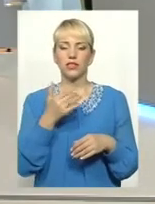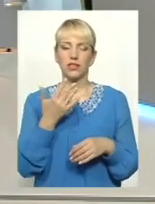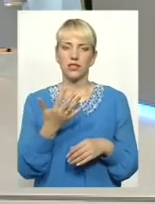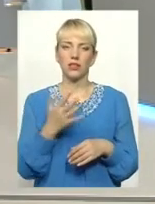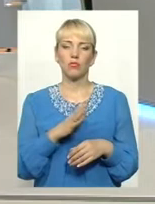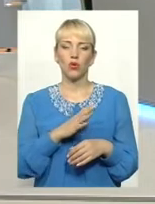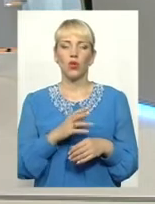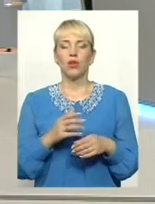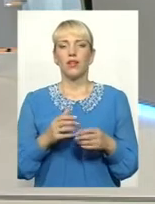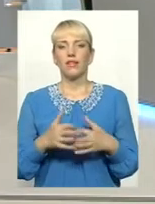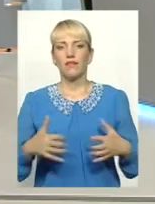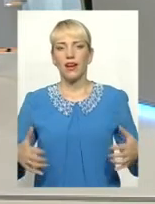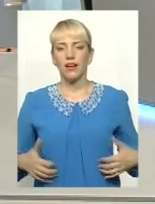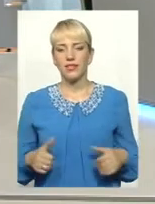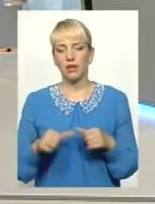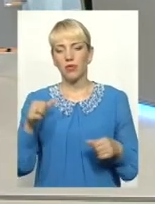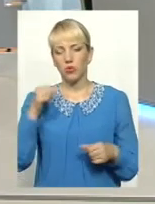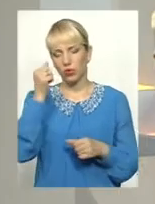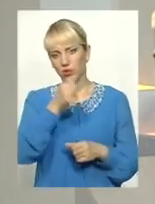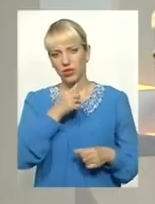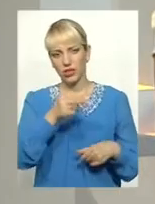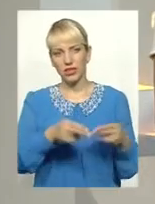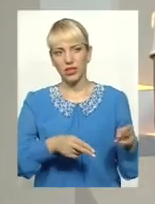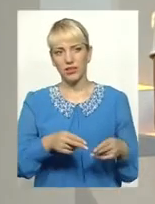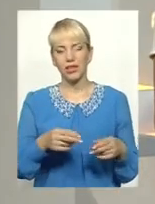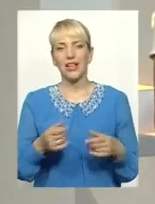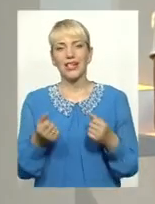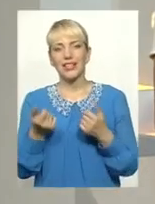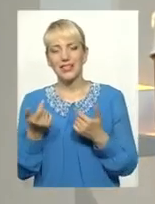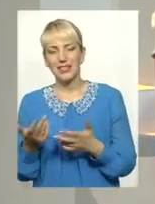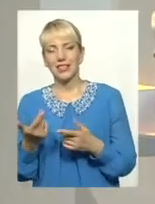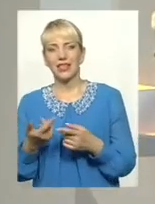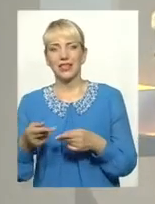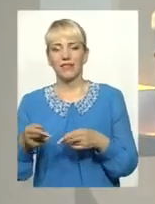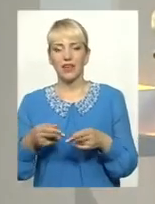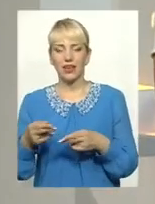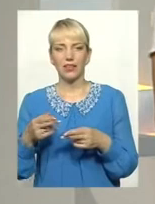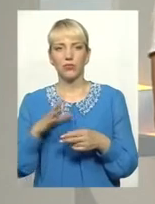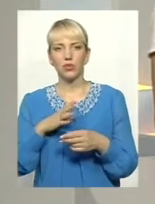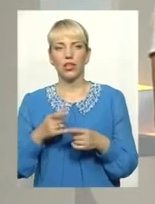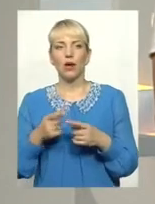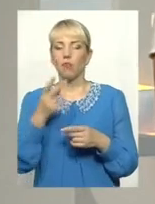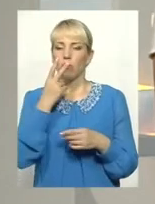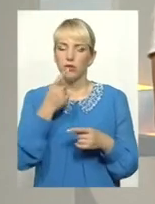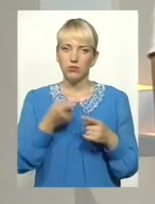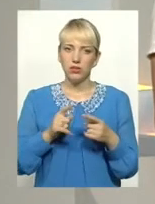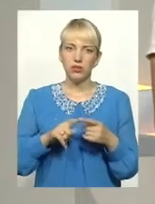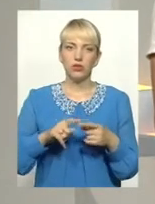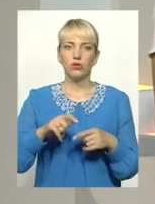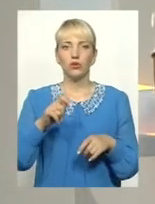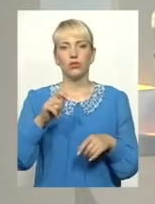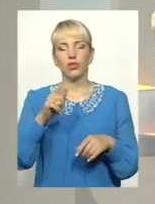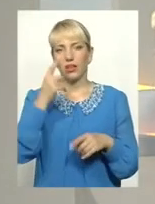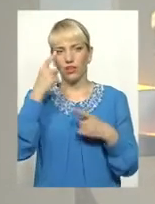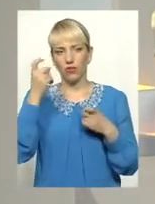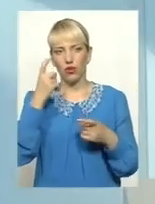минулий рік стерилізовано, стільки тварин за цей. Але от побачити цю інформацію, чи якось перевірити, чи, тобто, мені здається,